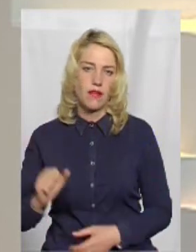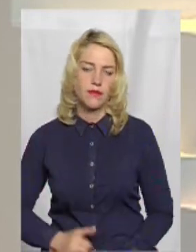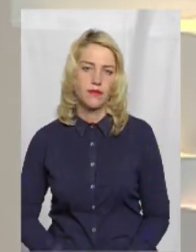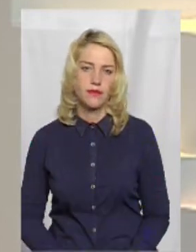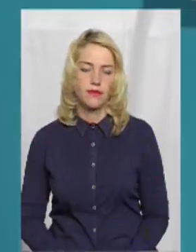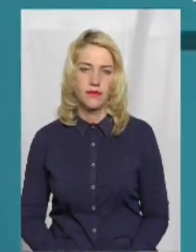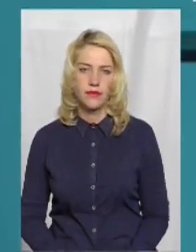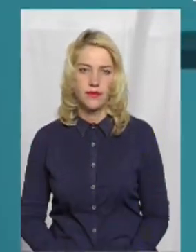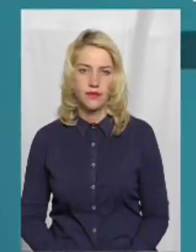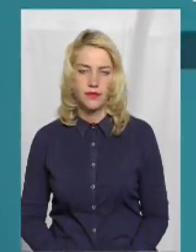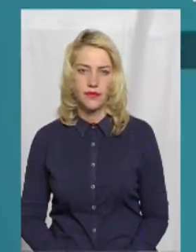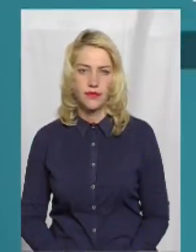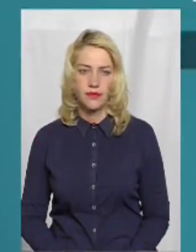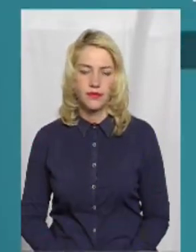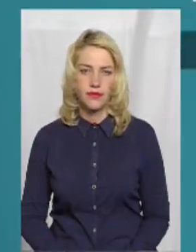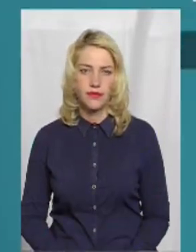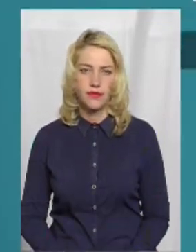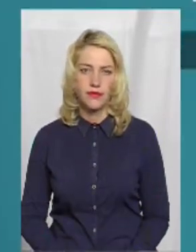продовжимо.